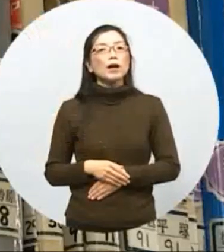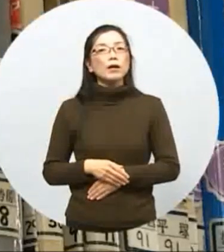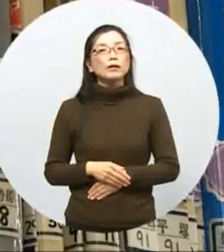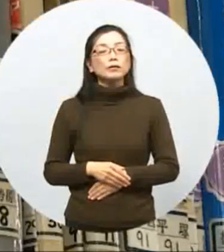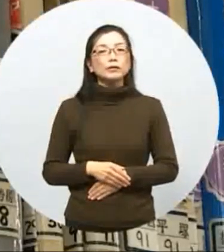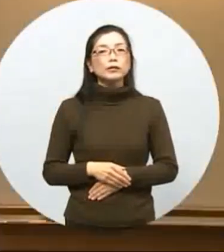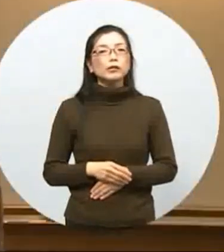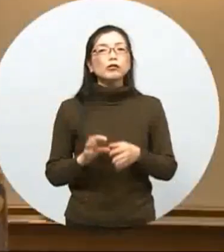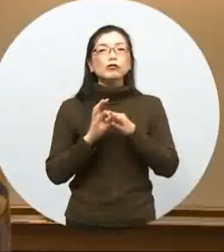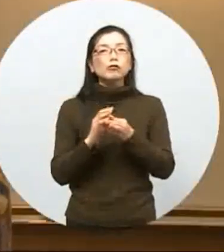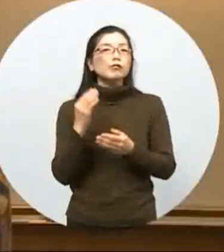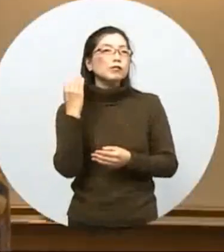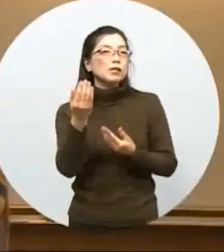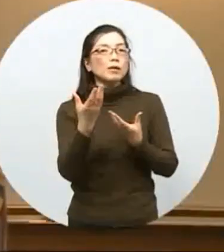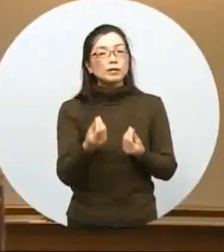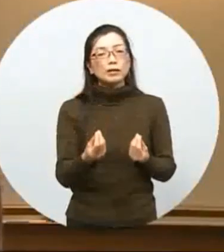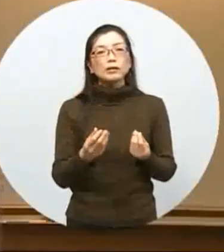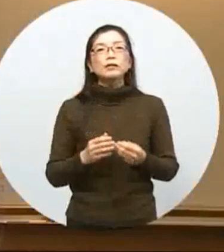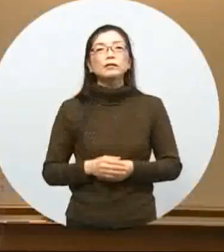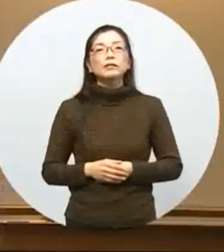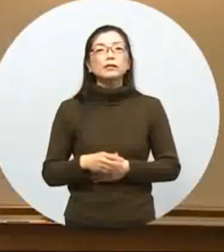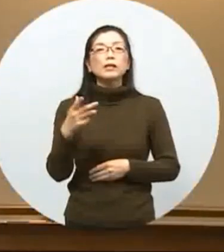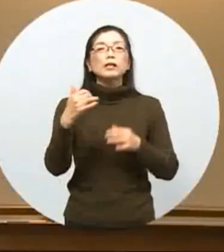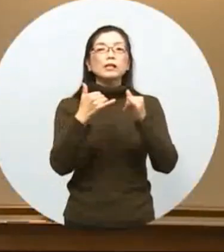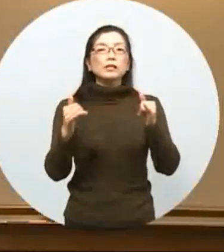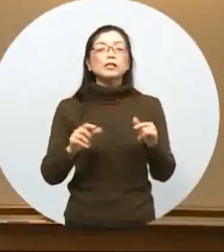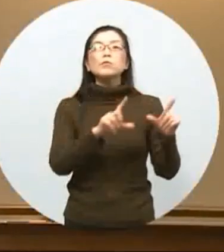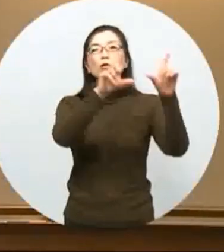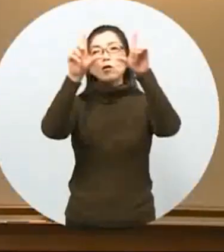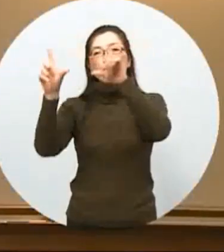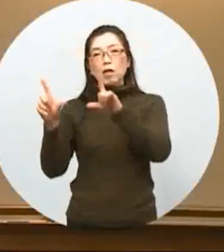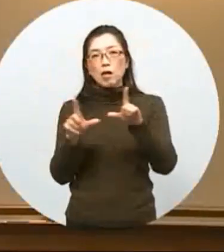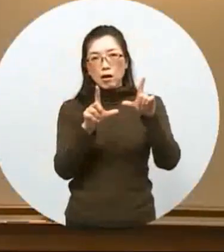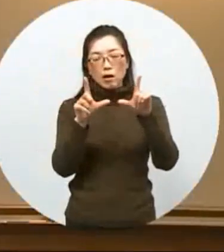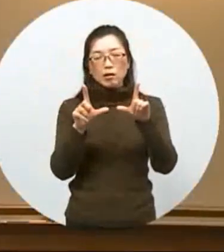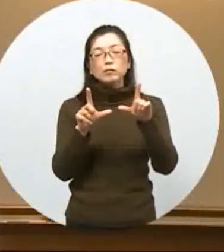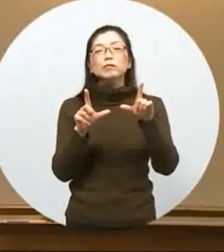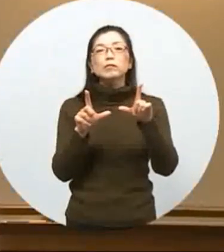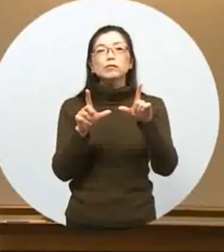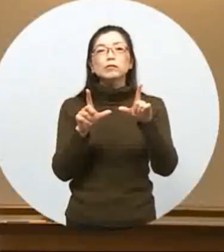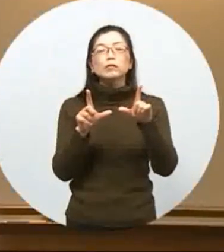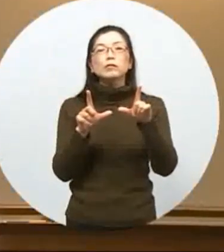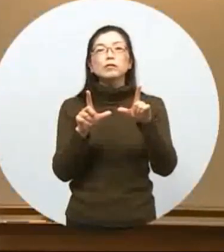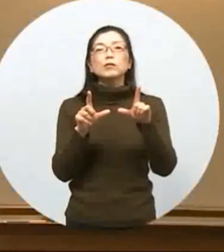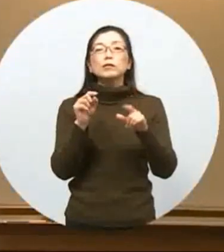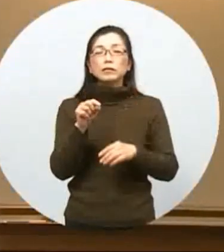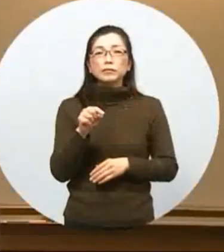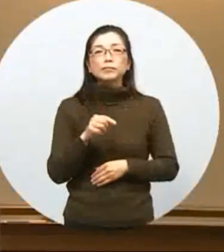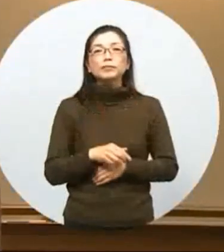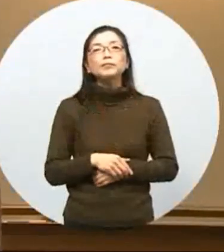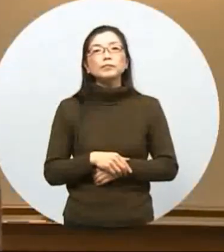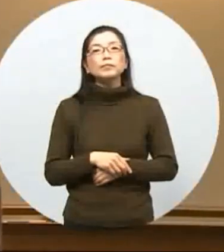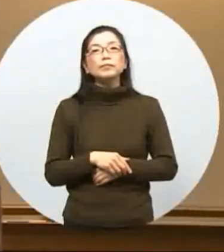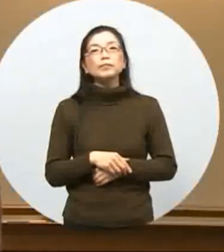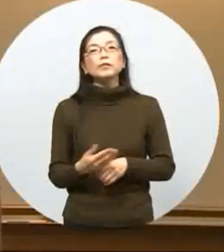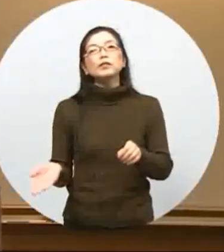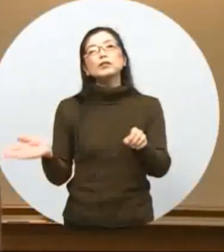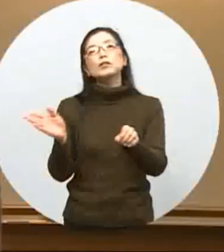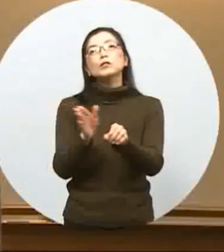。 市民の方の生活の中で、この一部になる